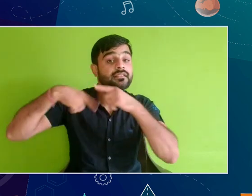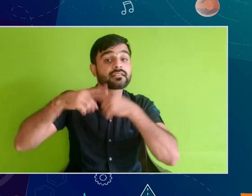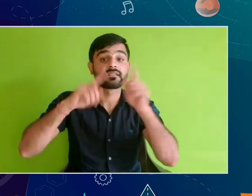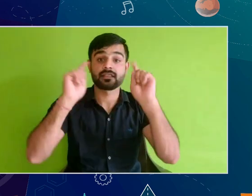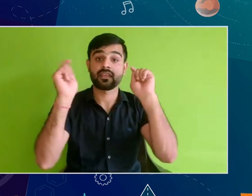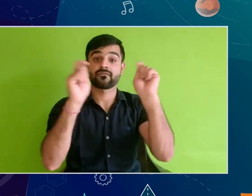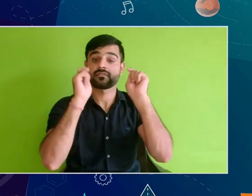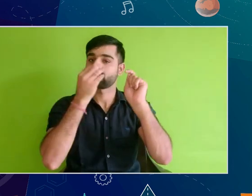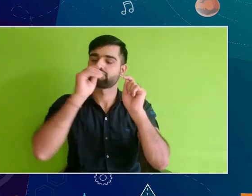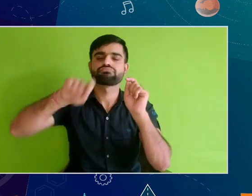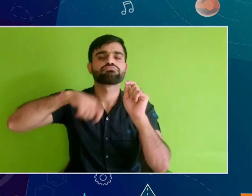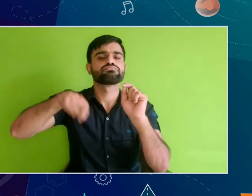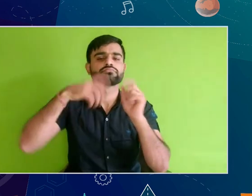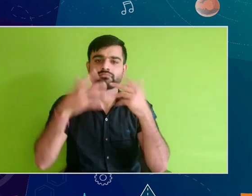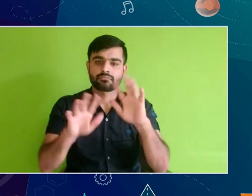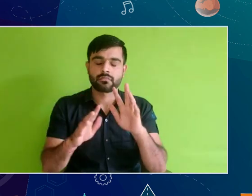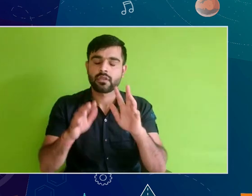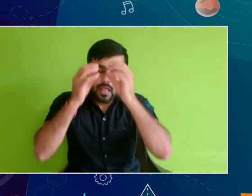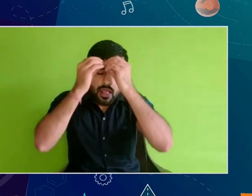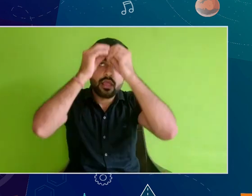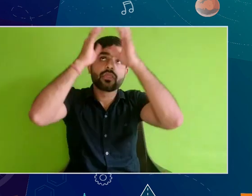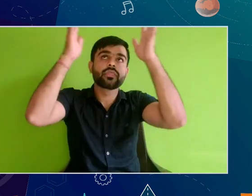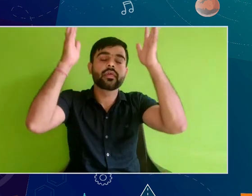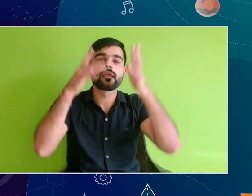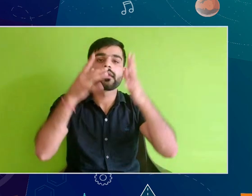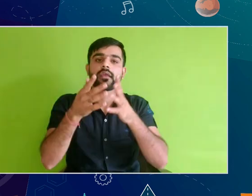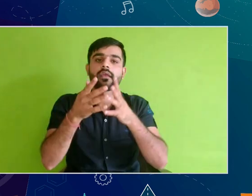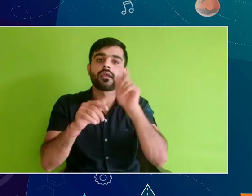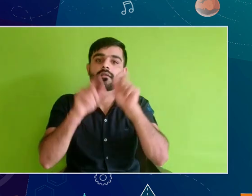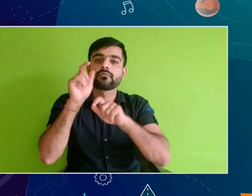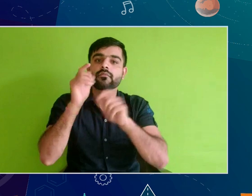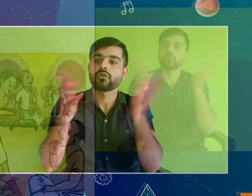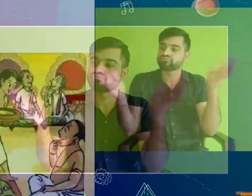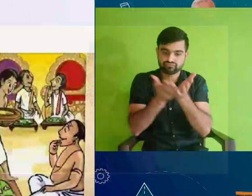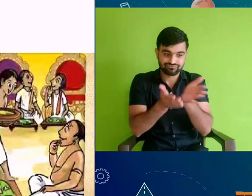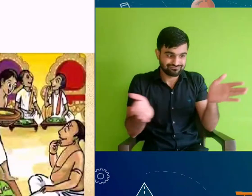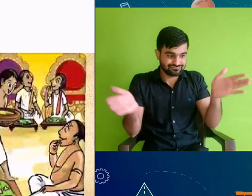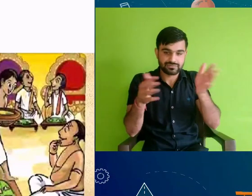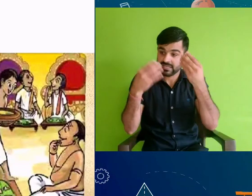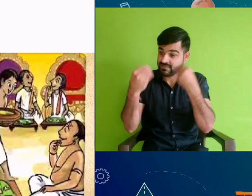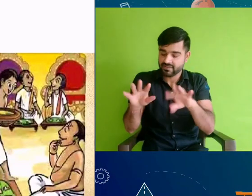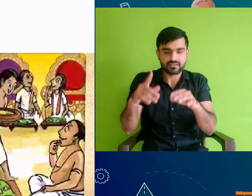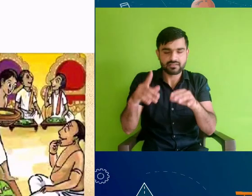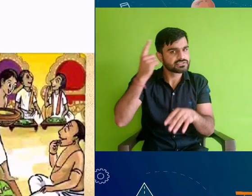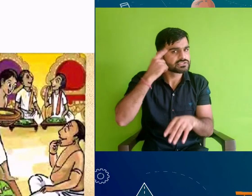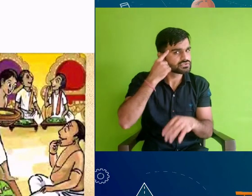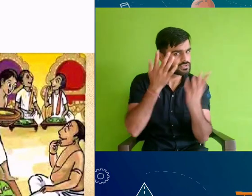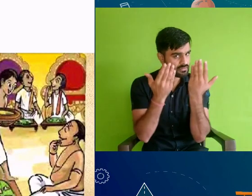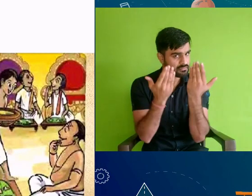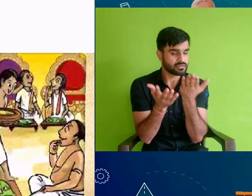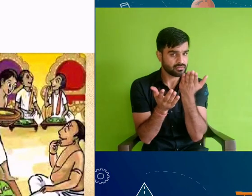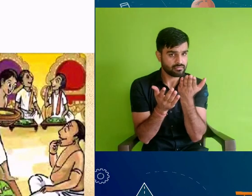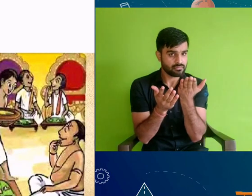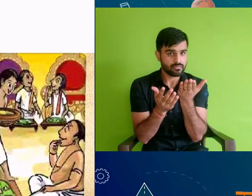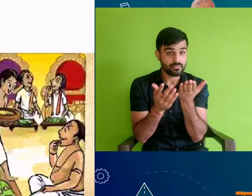गई. एंड इमेजिन इट ऑल केम फ्रॉम अ बास्केट ऑफ वेस्ट. क्या कभी कोई ये सोच सकता था कि